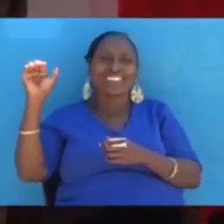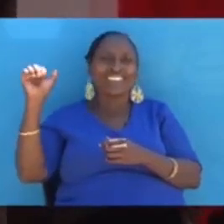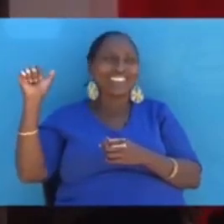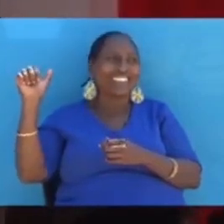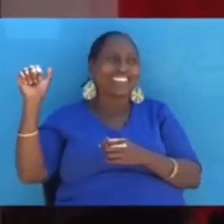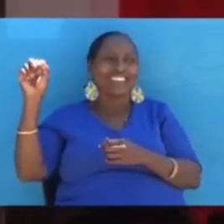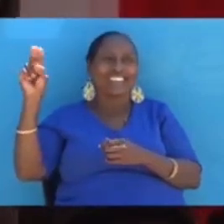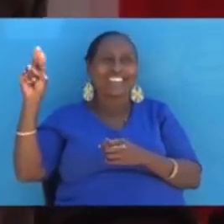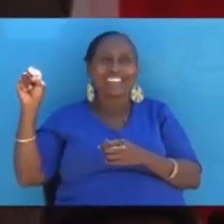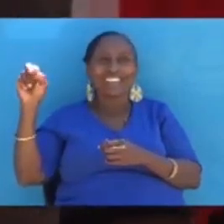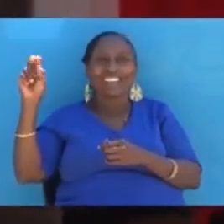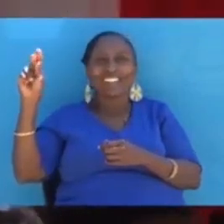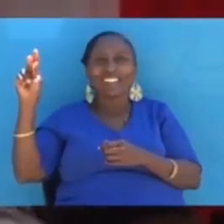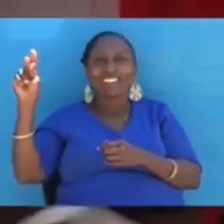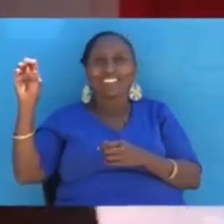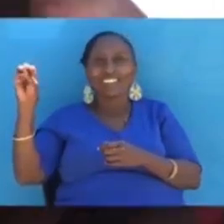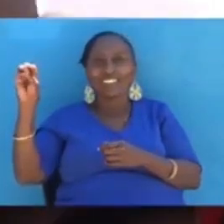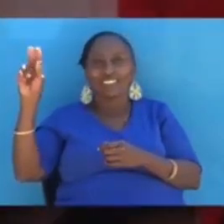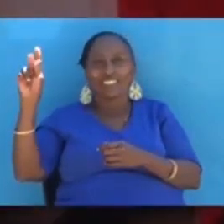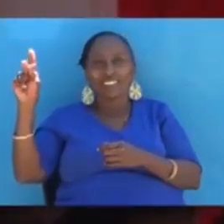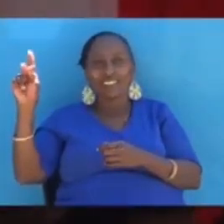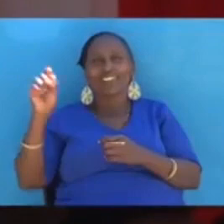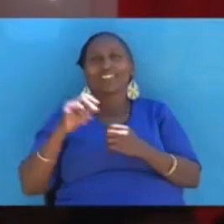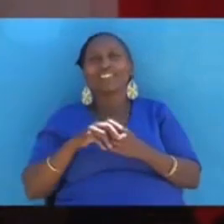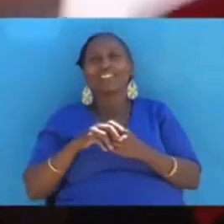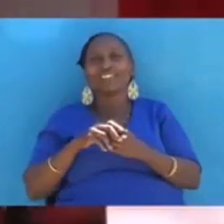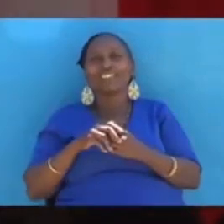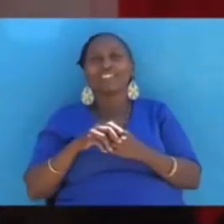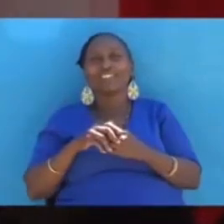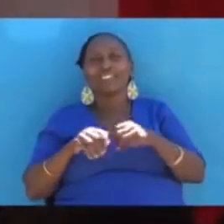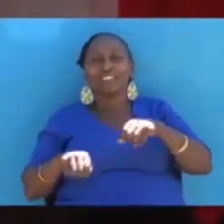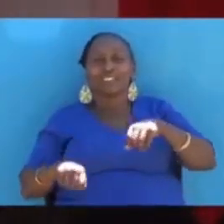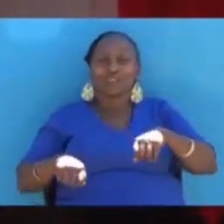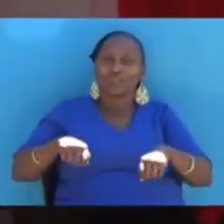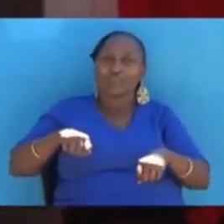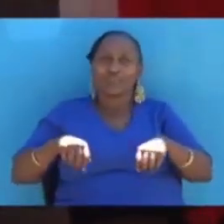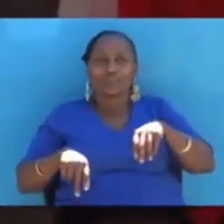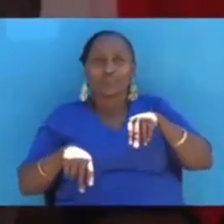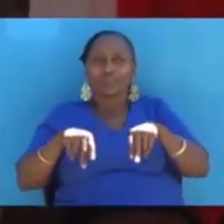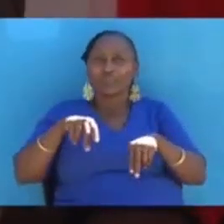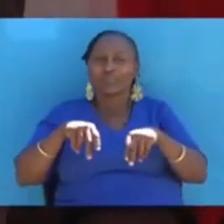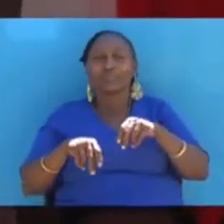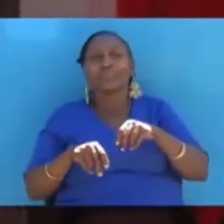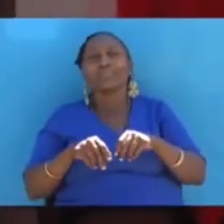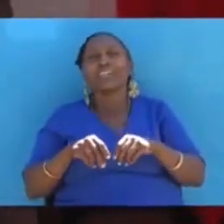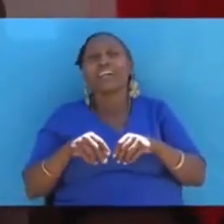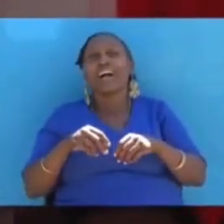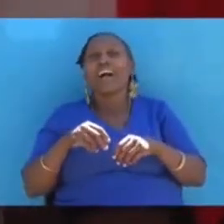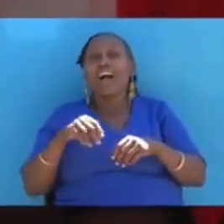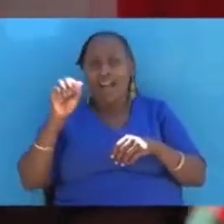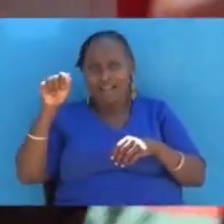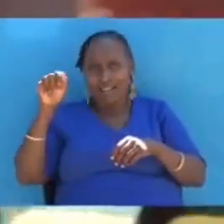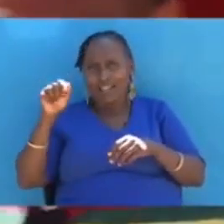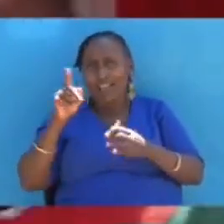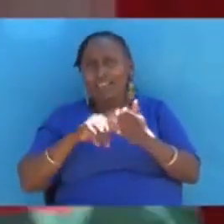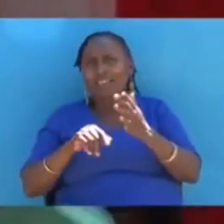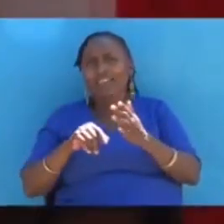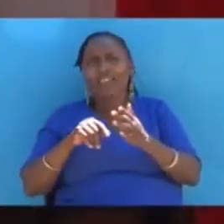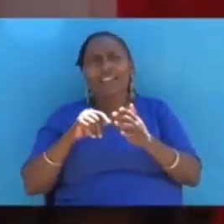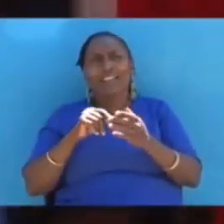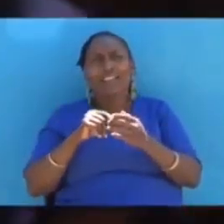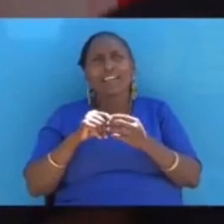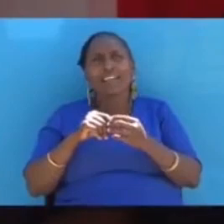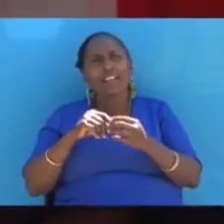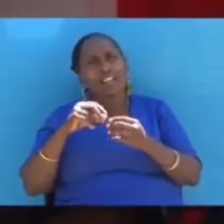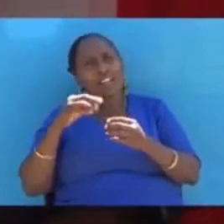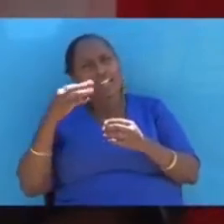Huyu rais wetu aliamua ya kwamba huyu, wale wengine